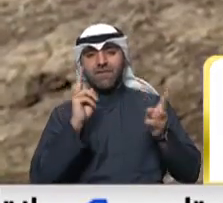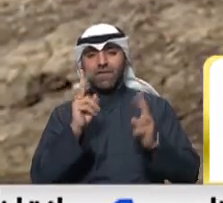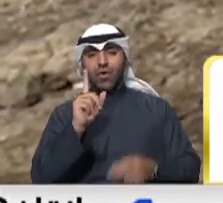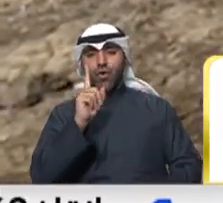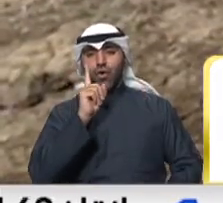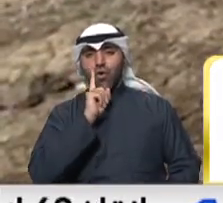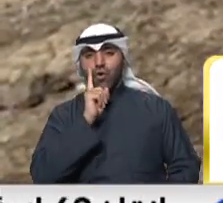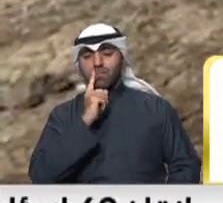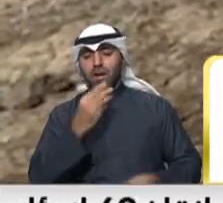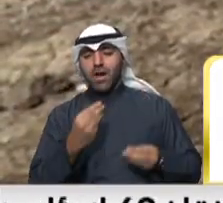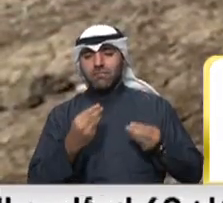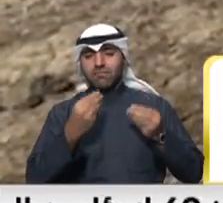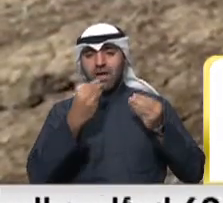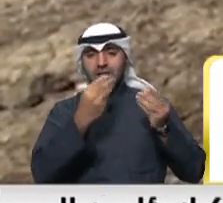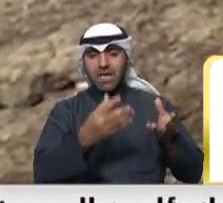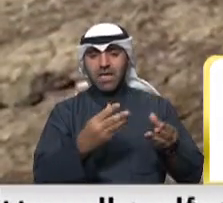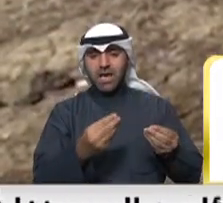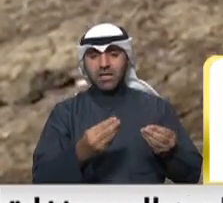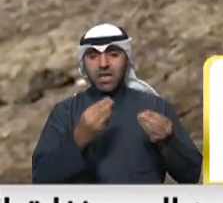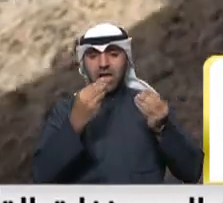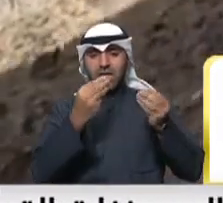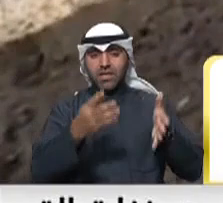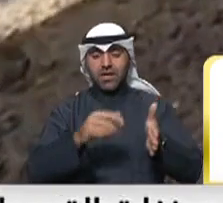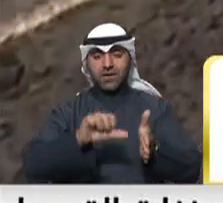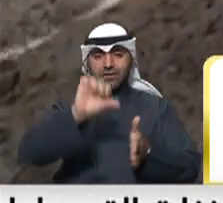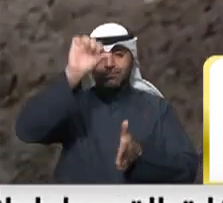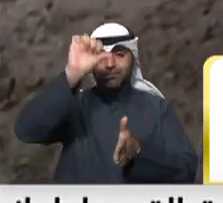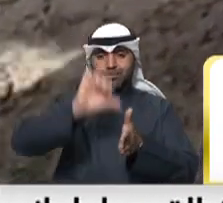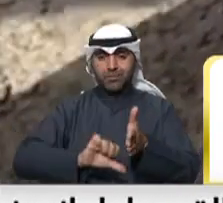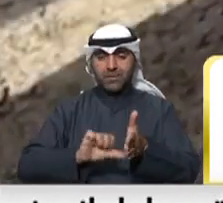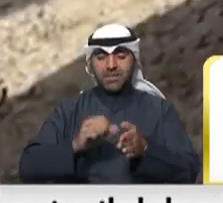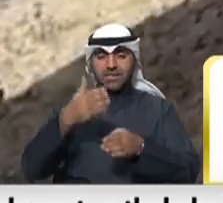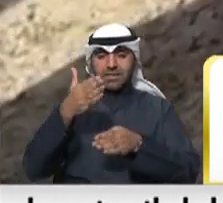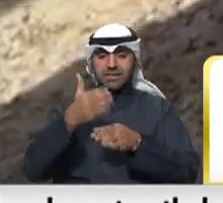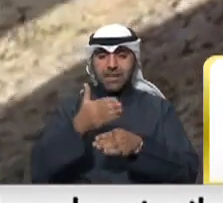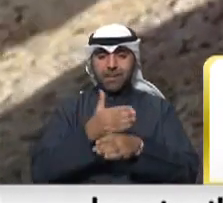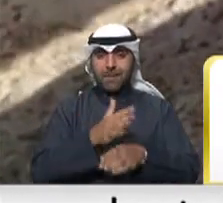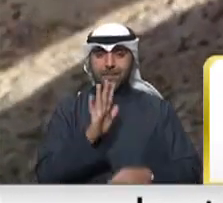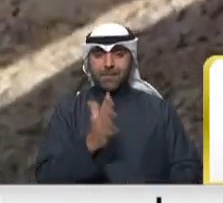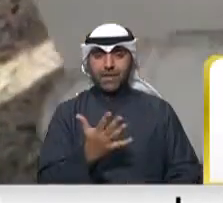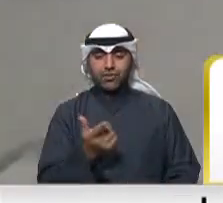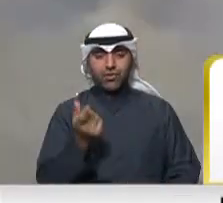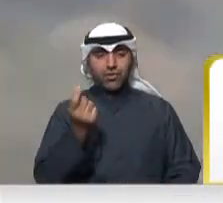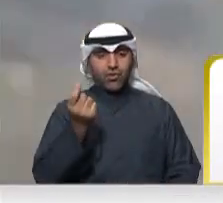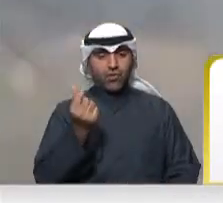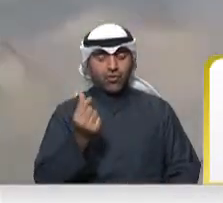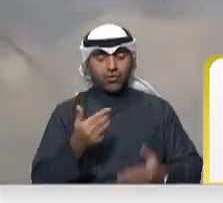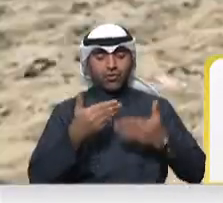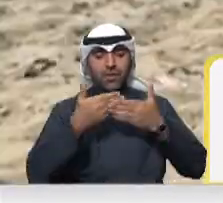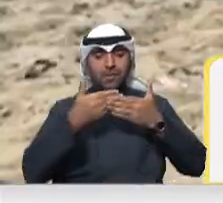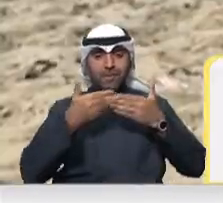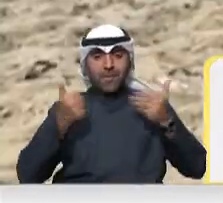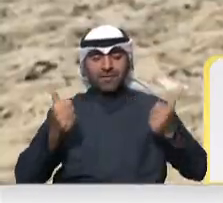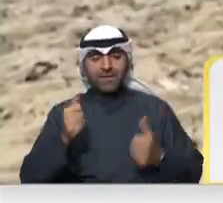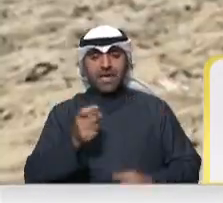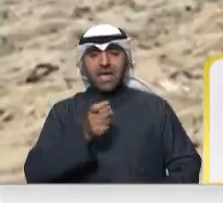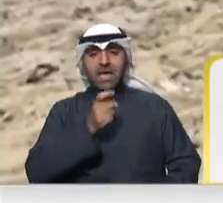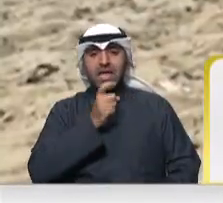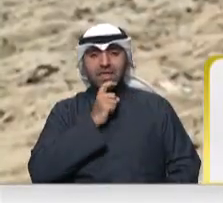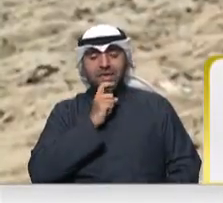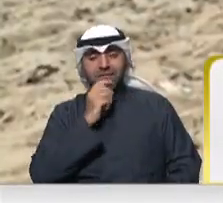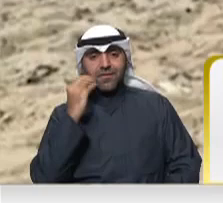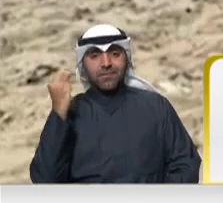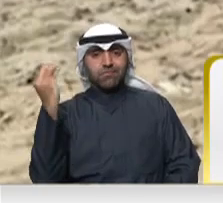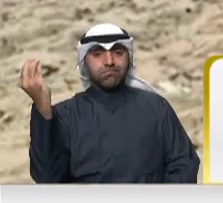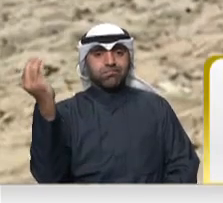غزه المحاصر هيئه شؤون الاسرى والمحررين ونادي الاسير الفلسطيني صدر عنهما بيان مشترك بمناسبه عيد